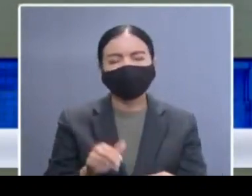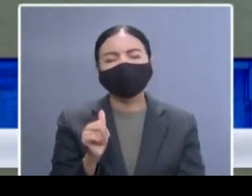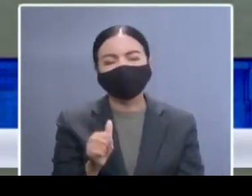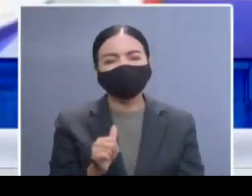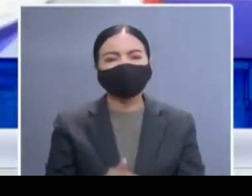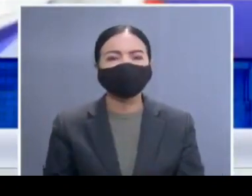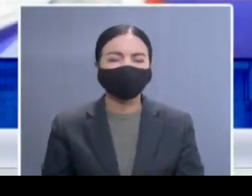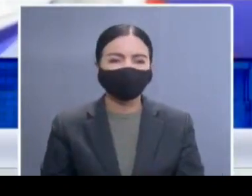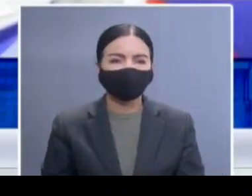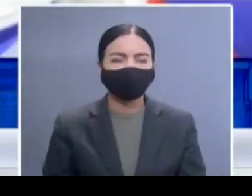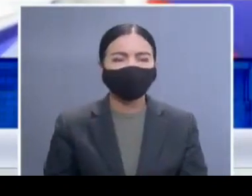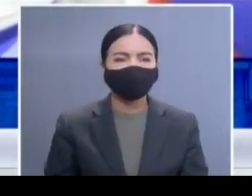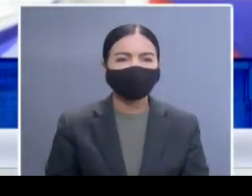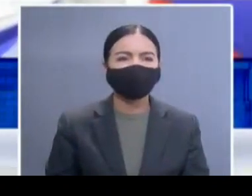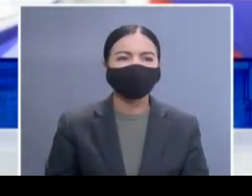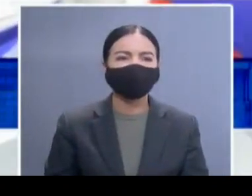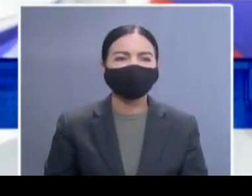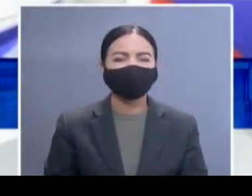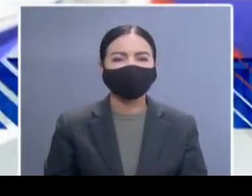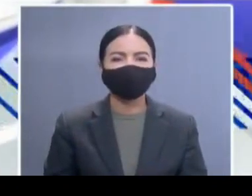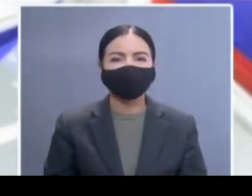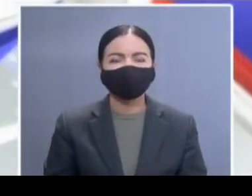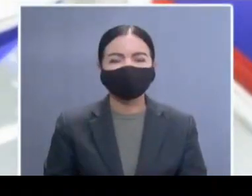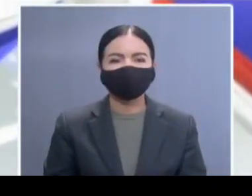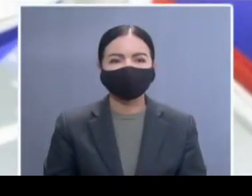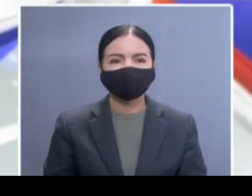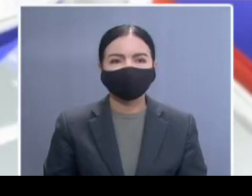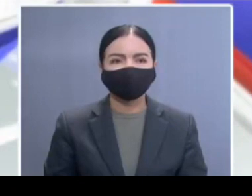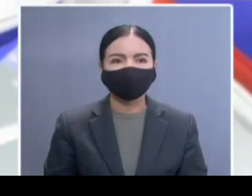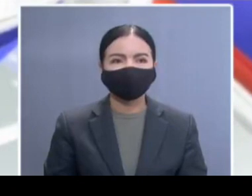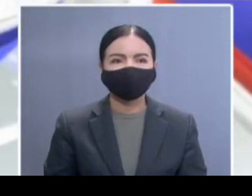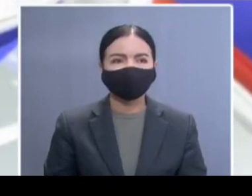องสุโขทัยนั้นค่อยๆลดระดับลงสู่ลำคลอง